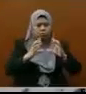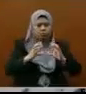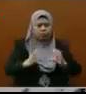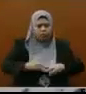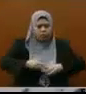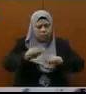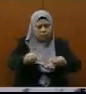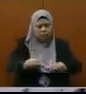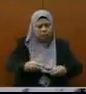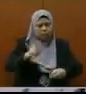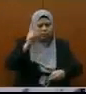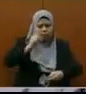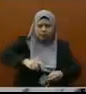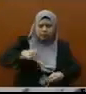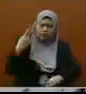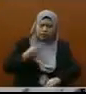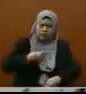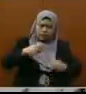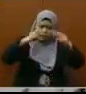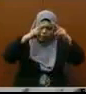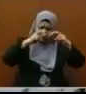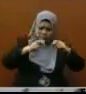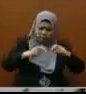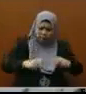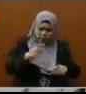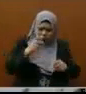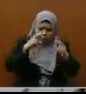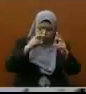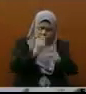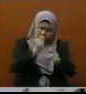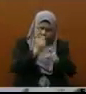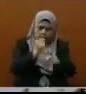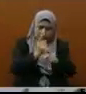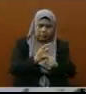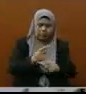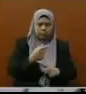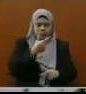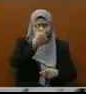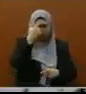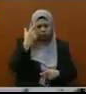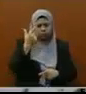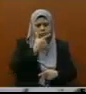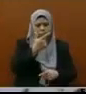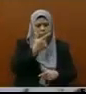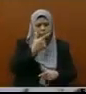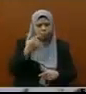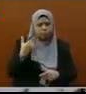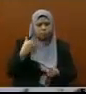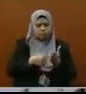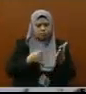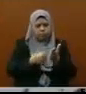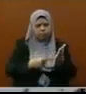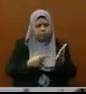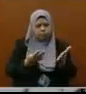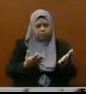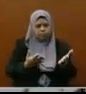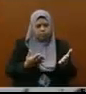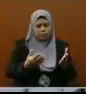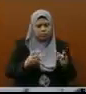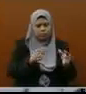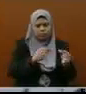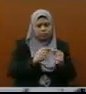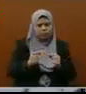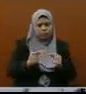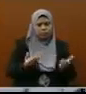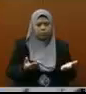dan juga mekanismenya perlu diperhalusi supaya ianya tidak menjadi tomahan dan menjadi terlalu subjektif.